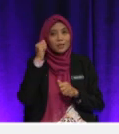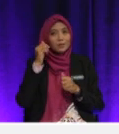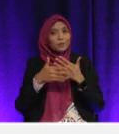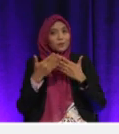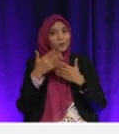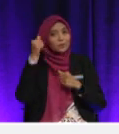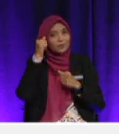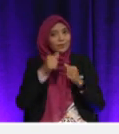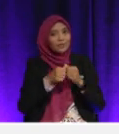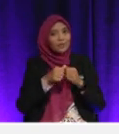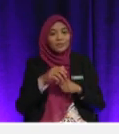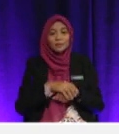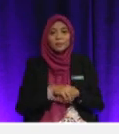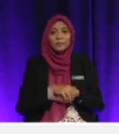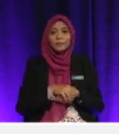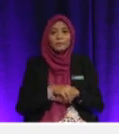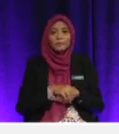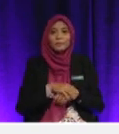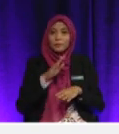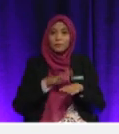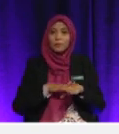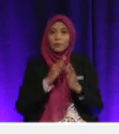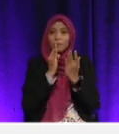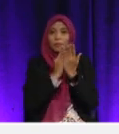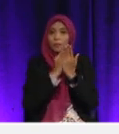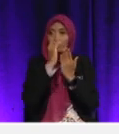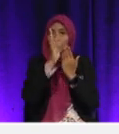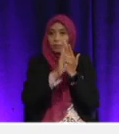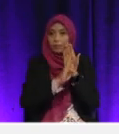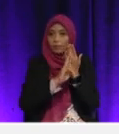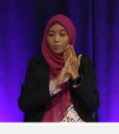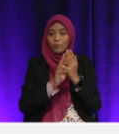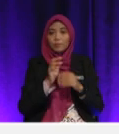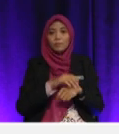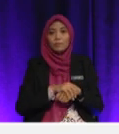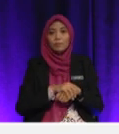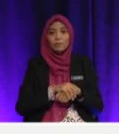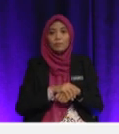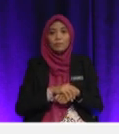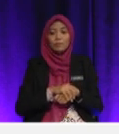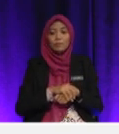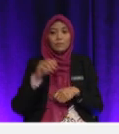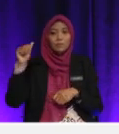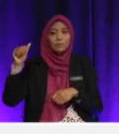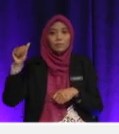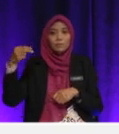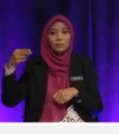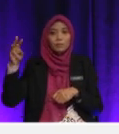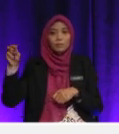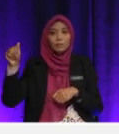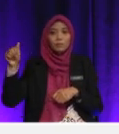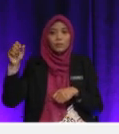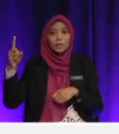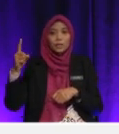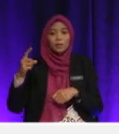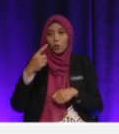Ya itu bukan pada Februari 1946 pemimpin di Ahmad Bustaman perjuangan dia adalah untuk